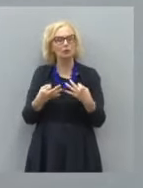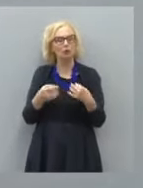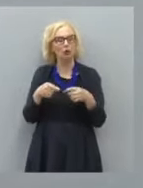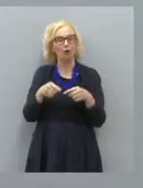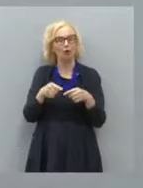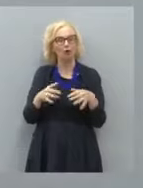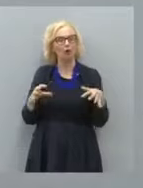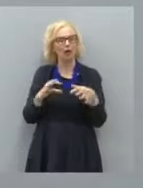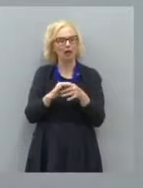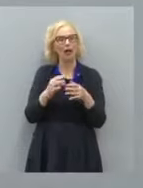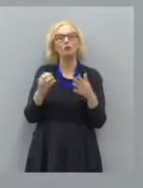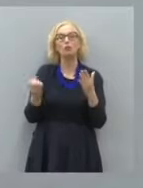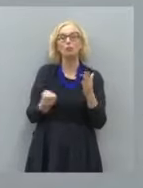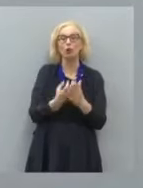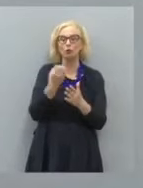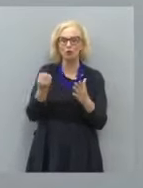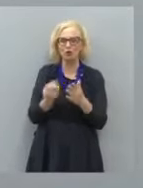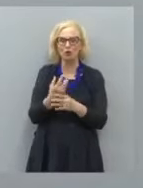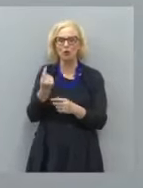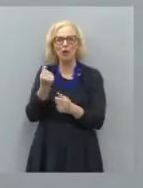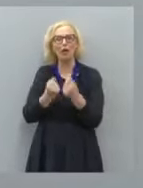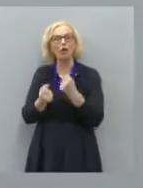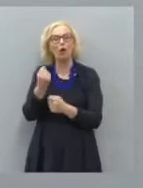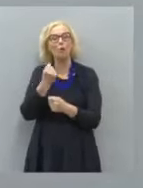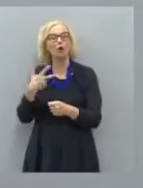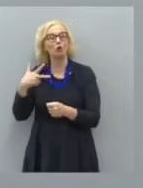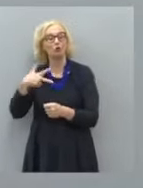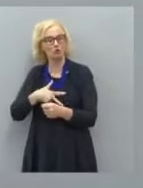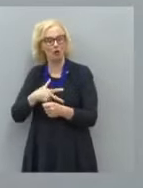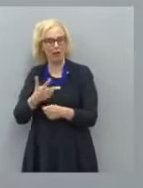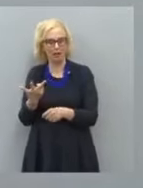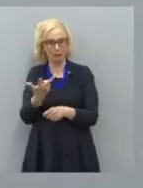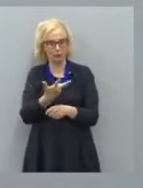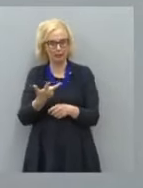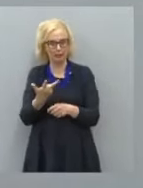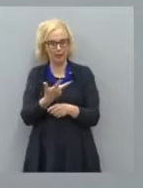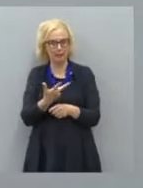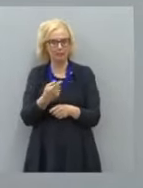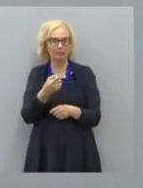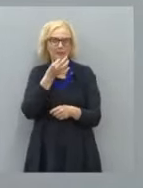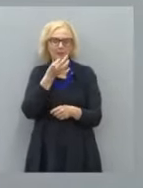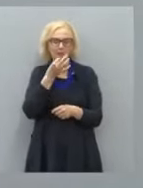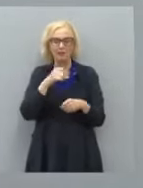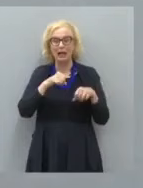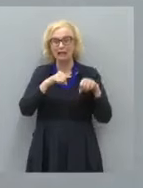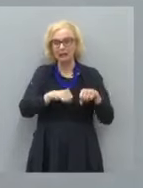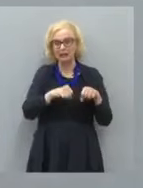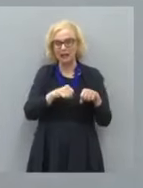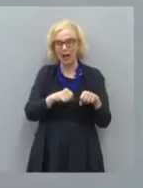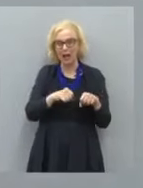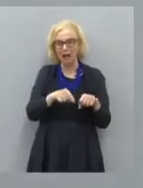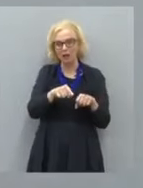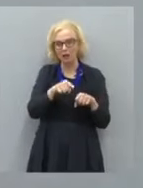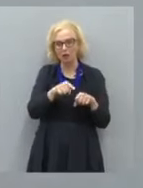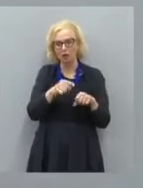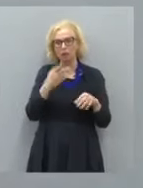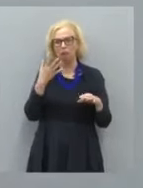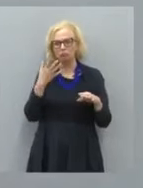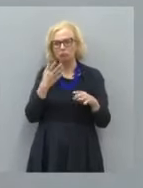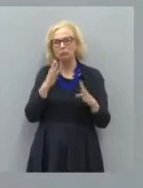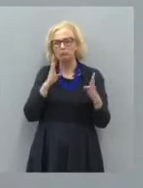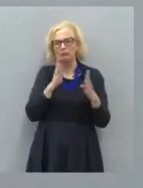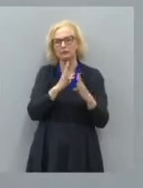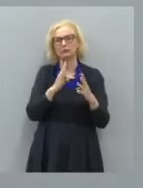produttivo e quindi anche sociale da questo punto di vista quindi l'aspetto sanitario è stato affrontato con grande capacità e